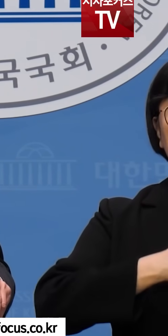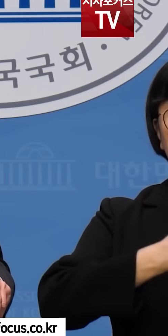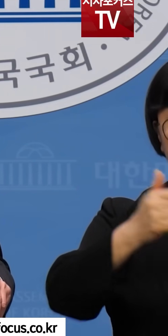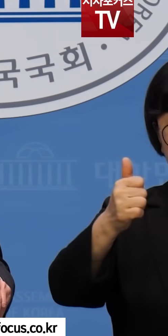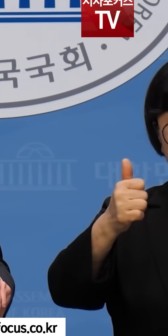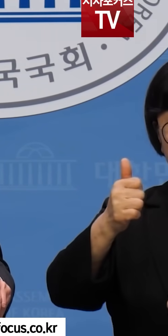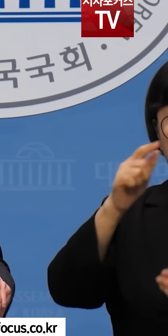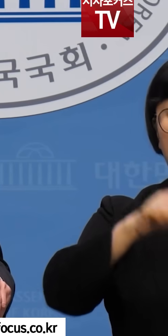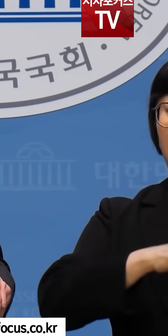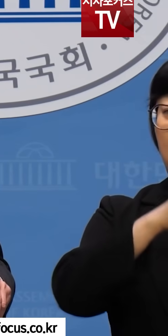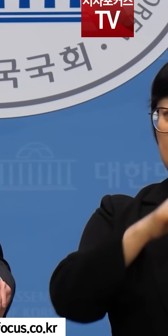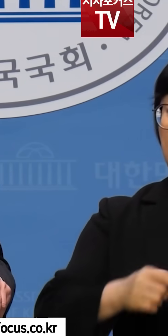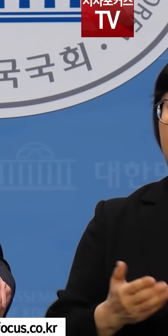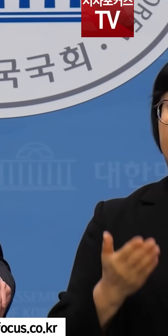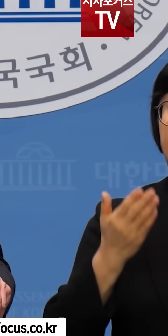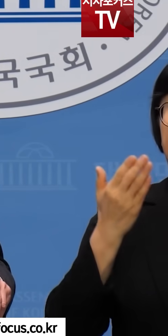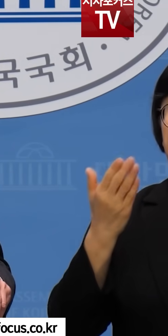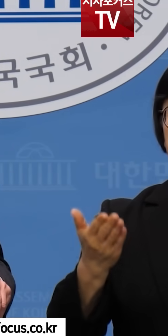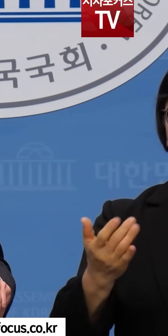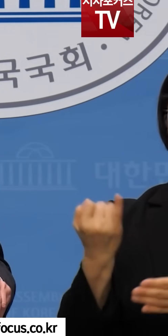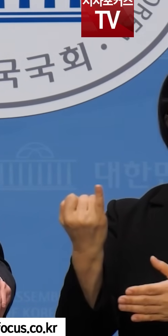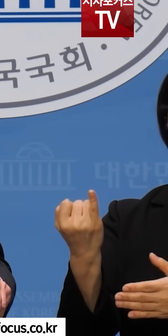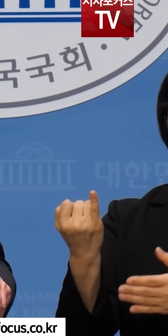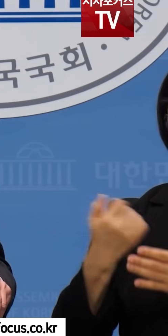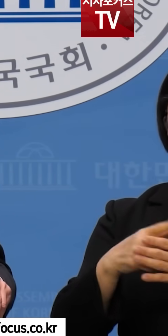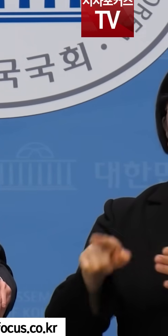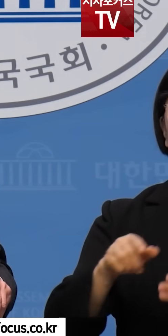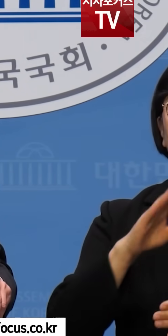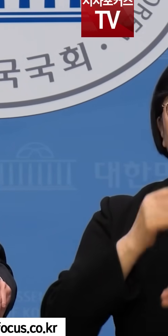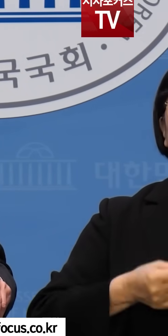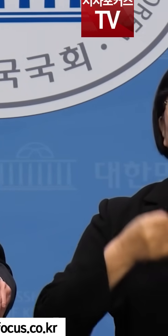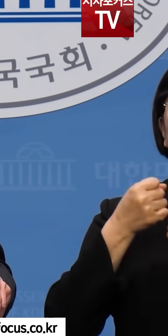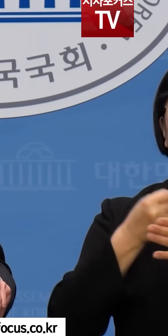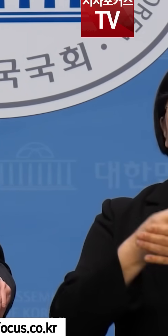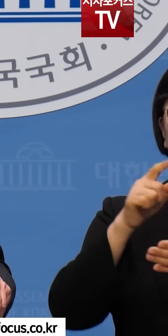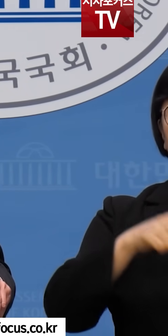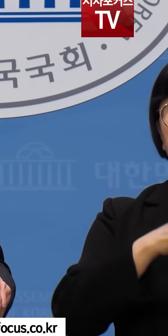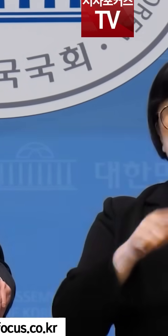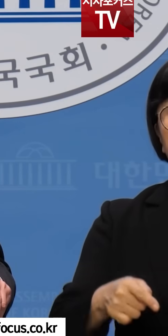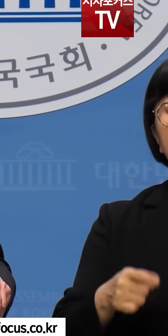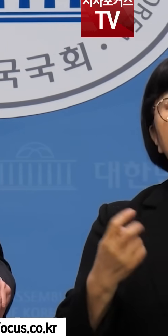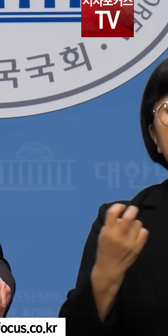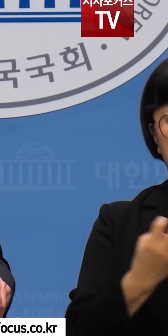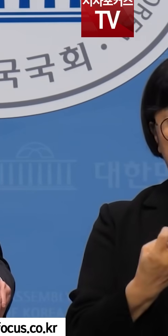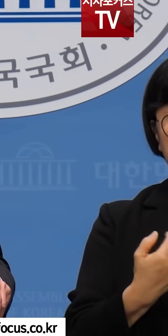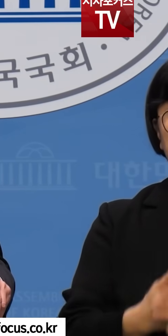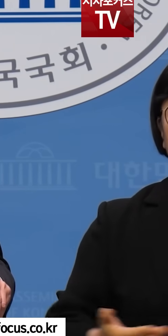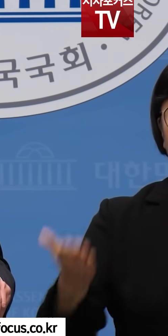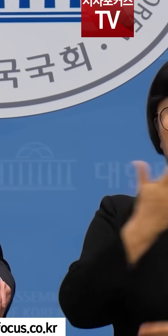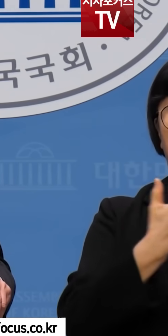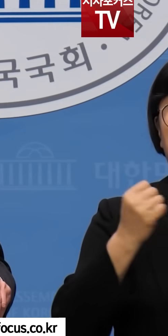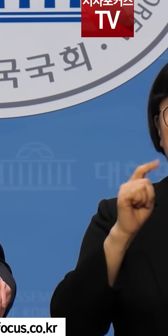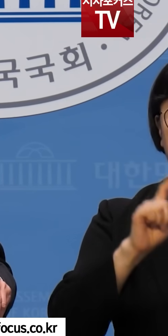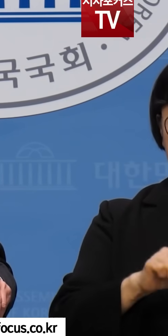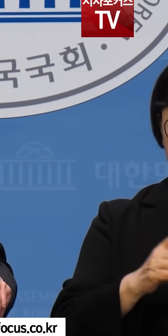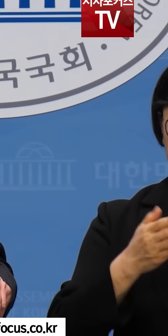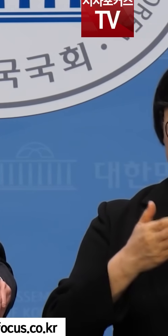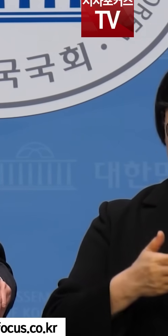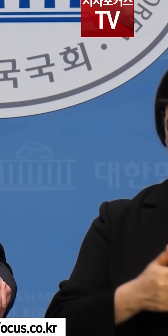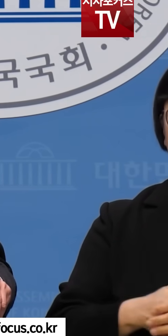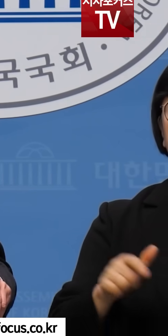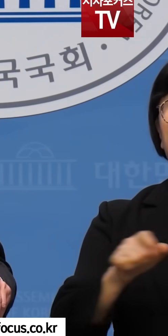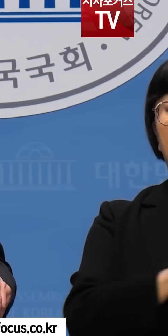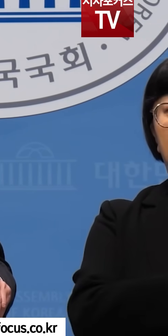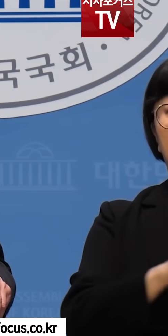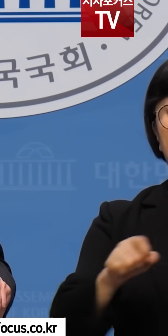것으로 보답하는 것이 김연아 의원의 숭고한 결단에 보답하는 길이라 생각합니다. 여러분 많이 관심 가져주시고